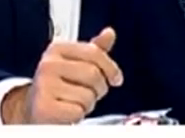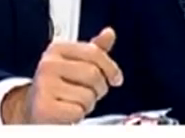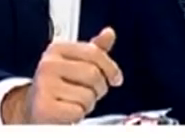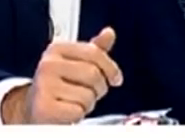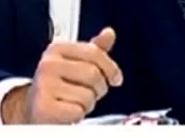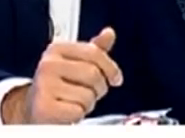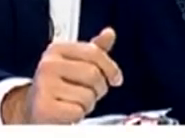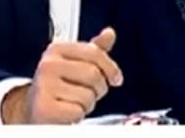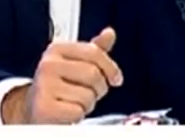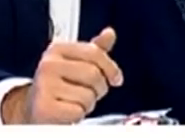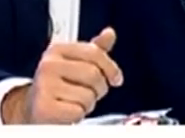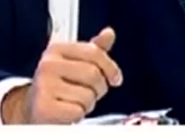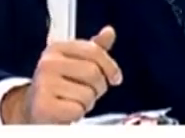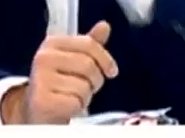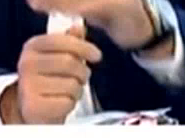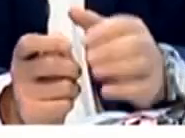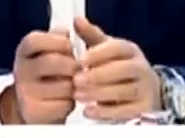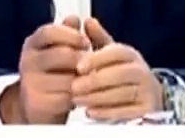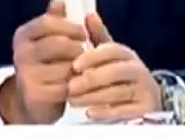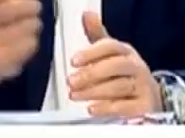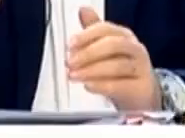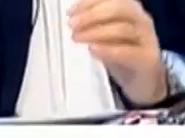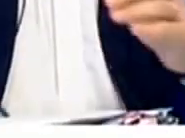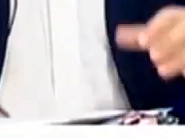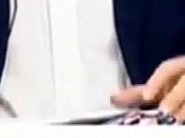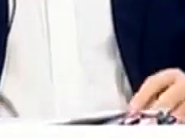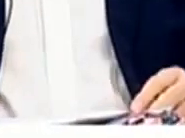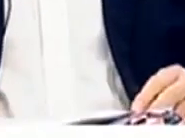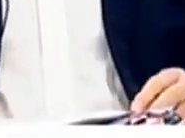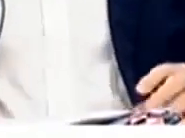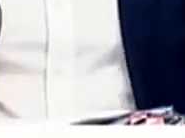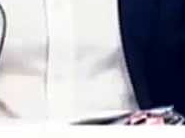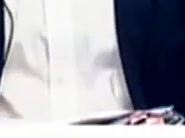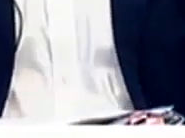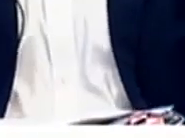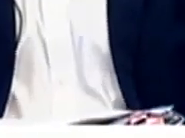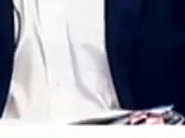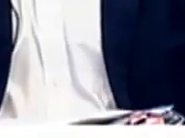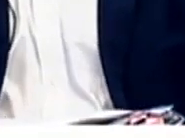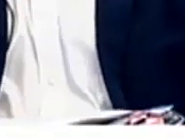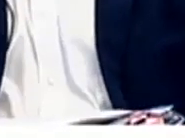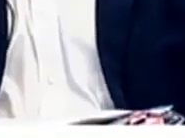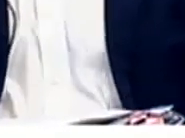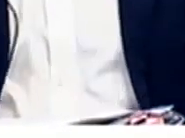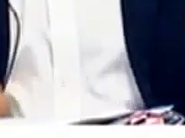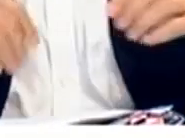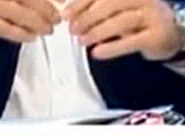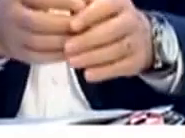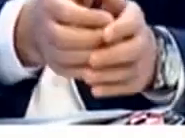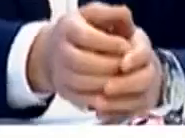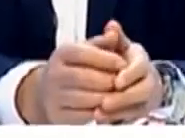deviem de la subiect, nu zburăm pe lună sau pe Marte, rămânem pe pământ, în zona municipiului